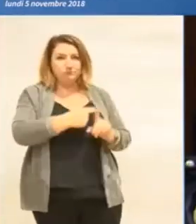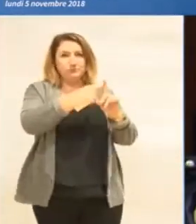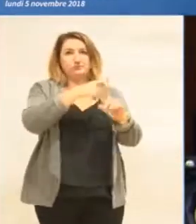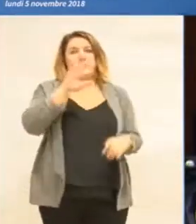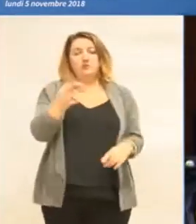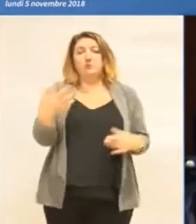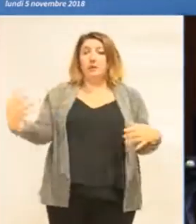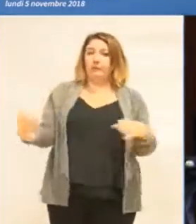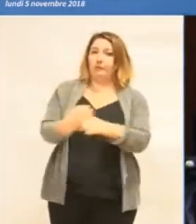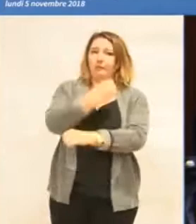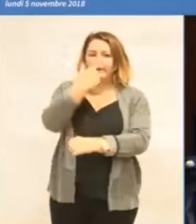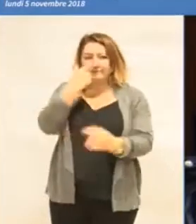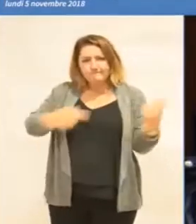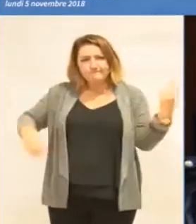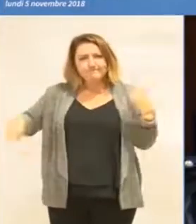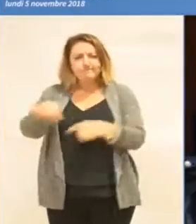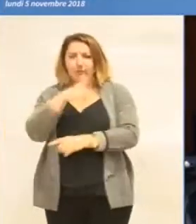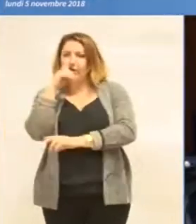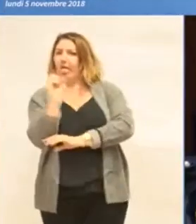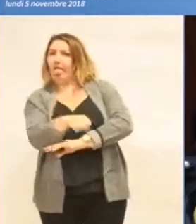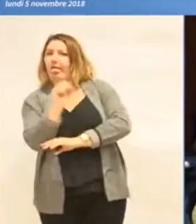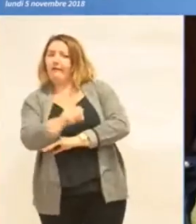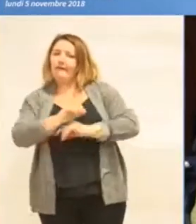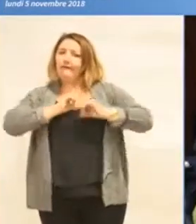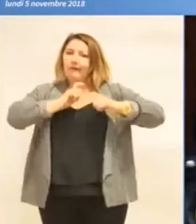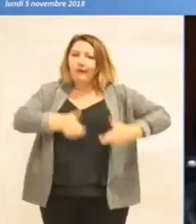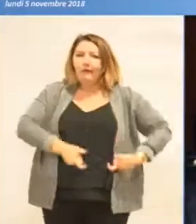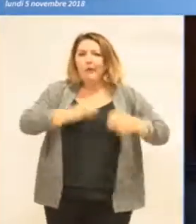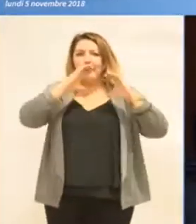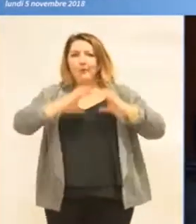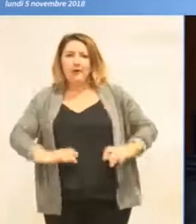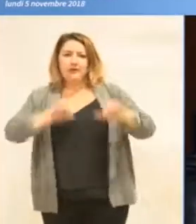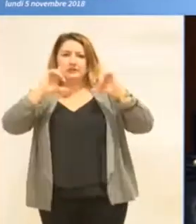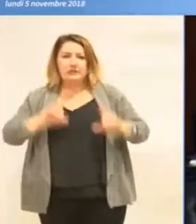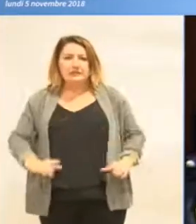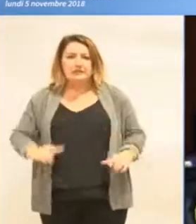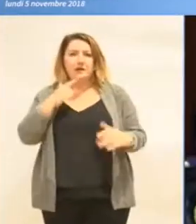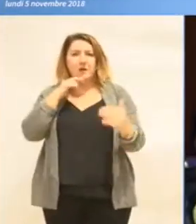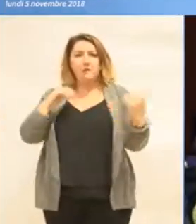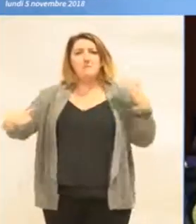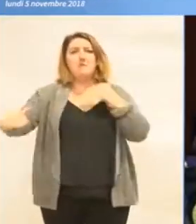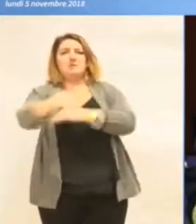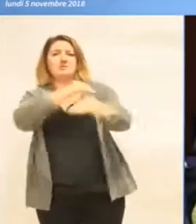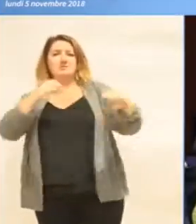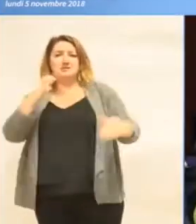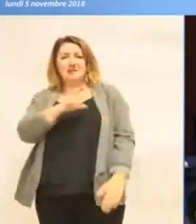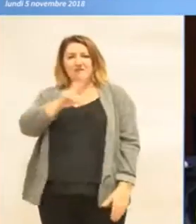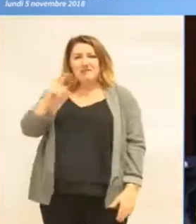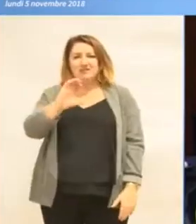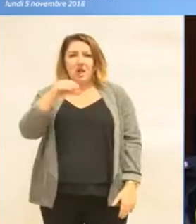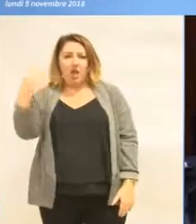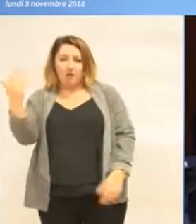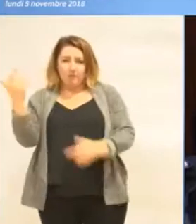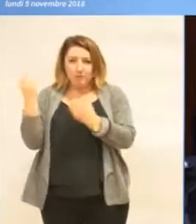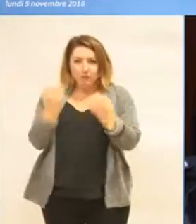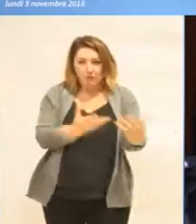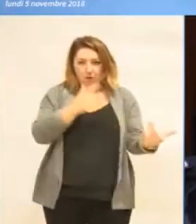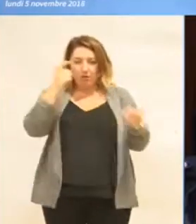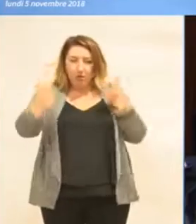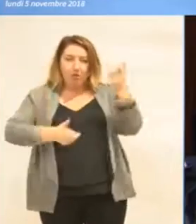regretter cette indifférence concernant les écoles, collèges et lycées impactés par le plan de circulation CVCM et l'augmentation